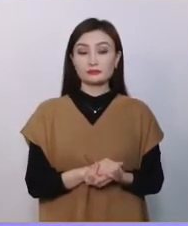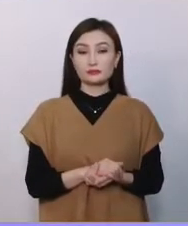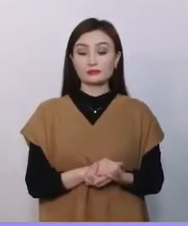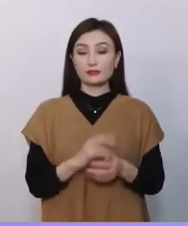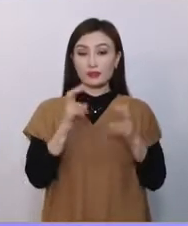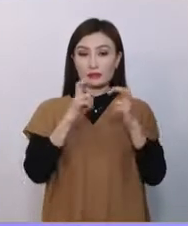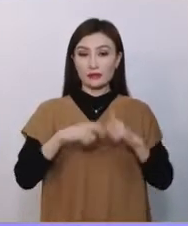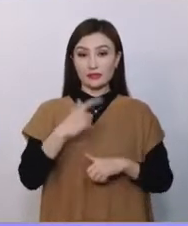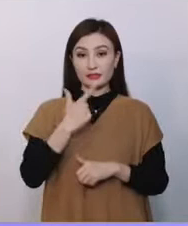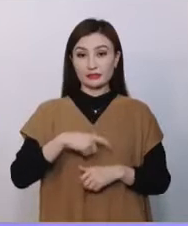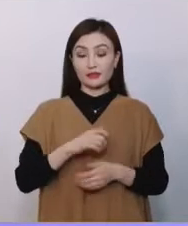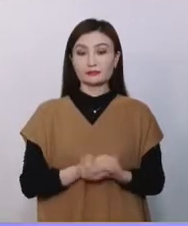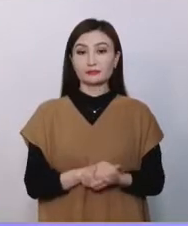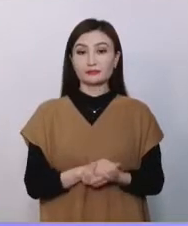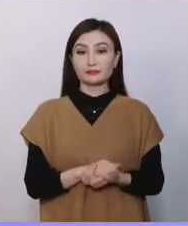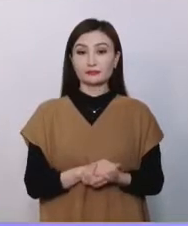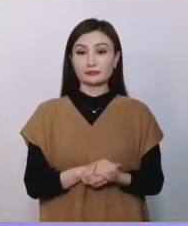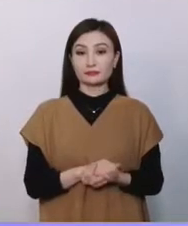проверьте себя